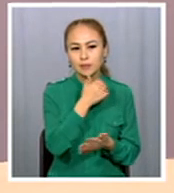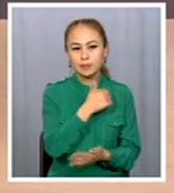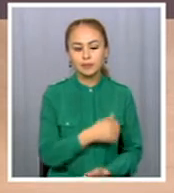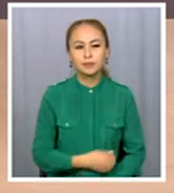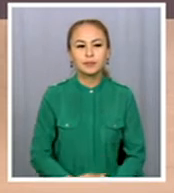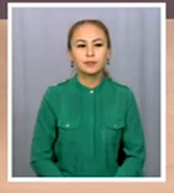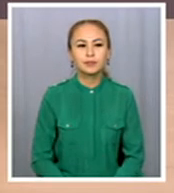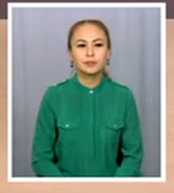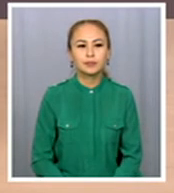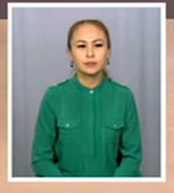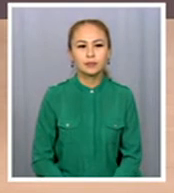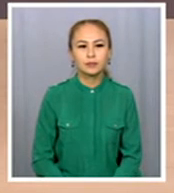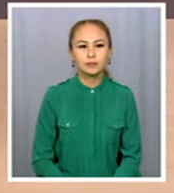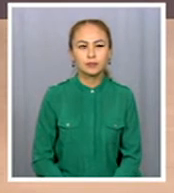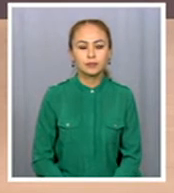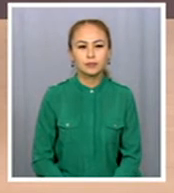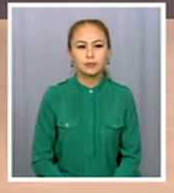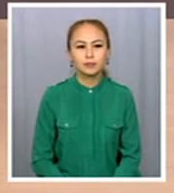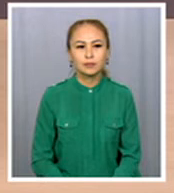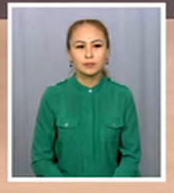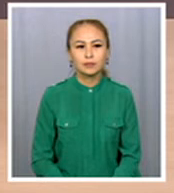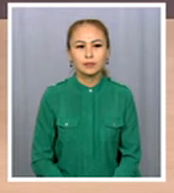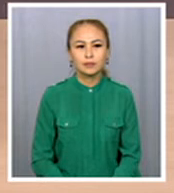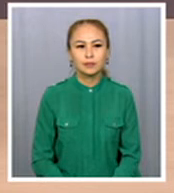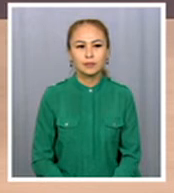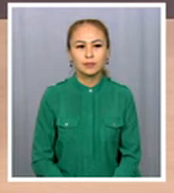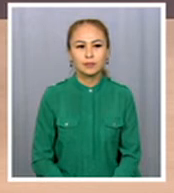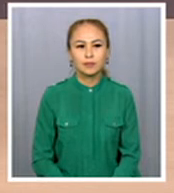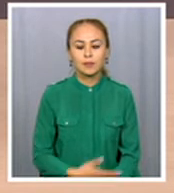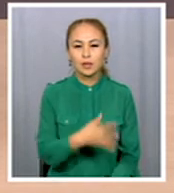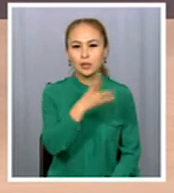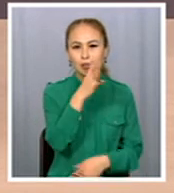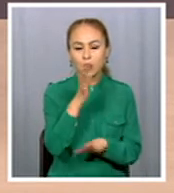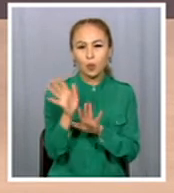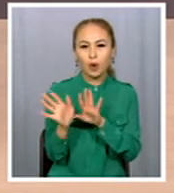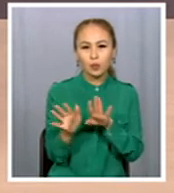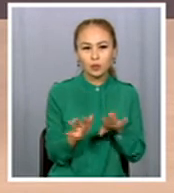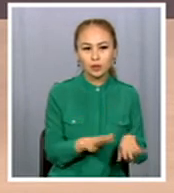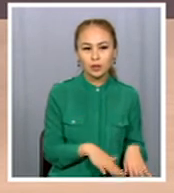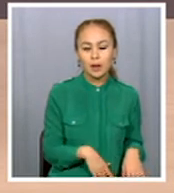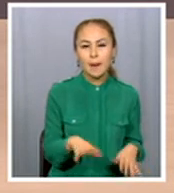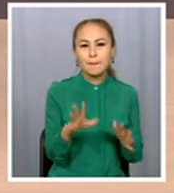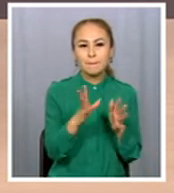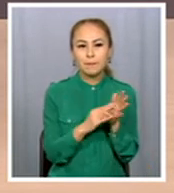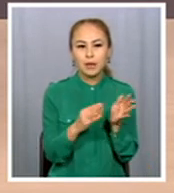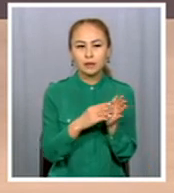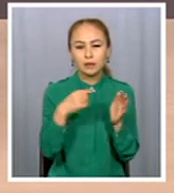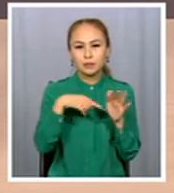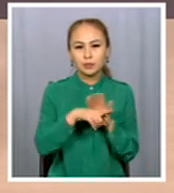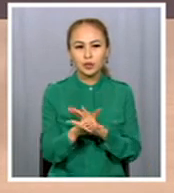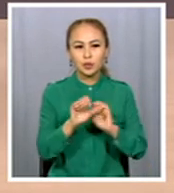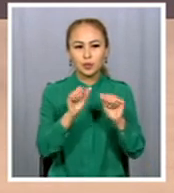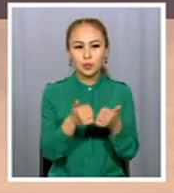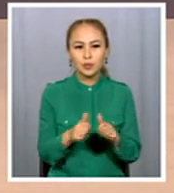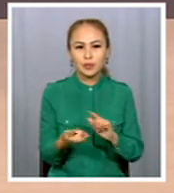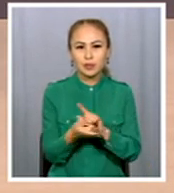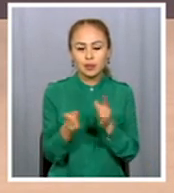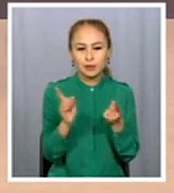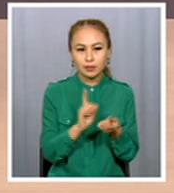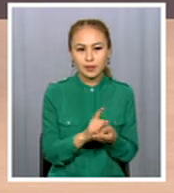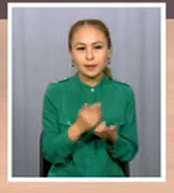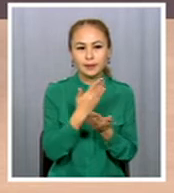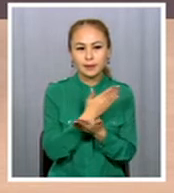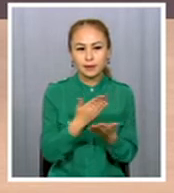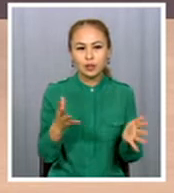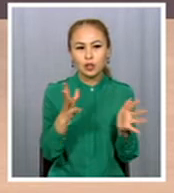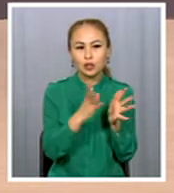айналдырайын. Міне, сәл уақыт өткенде мақтаның пішіні өзгерді. Енді